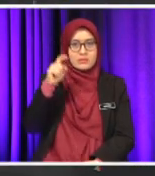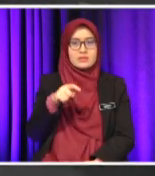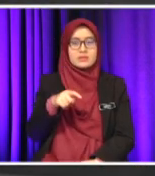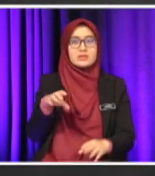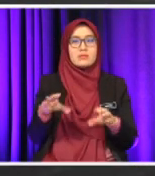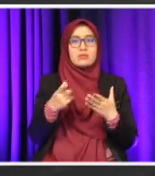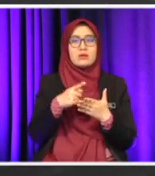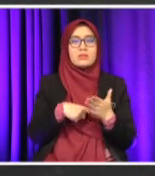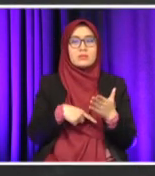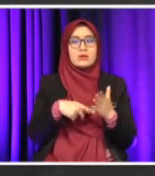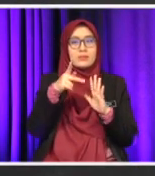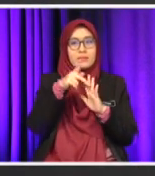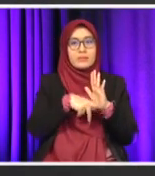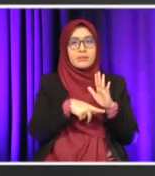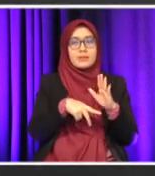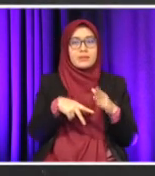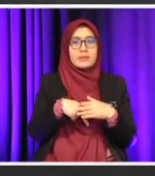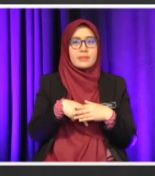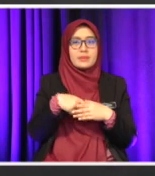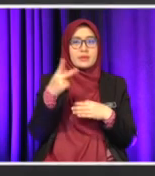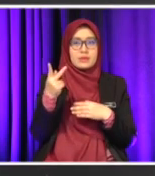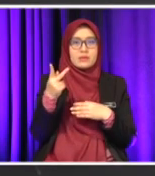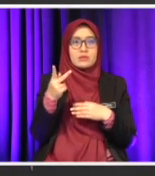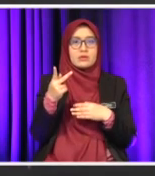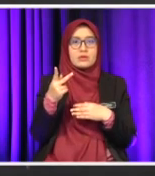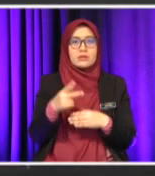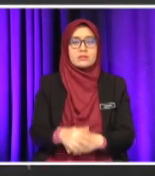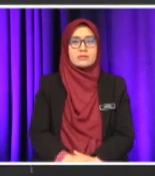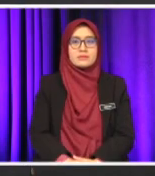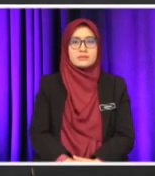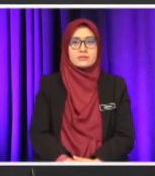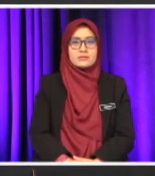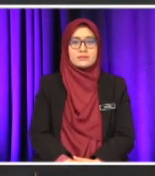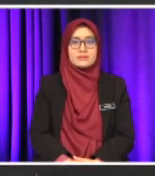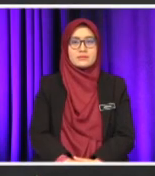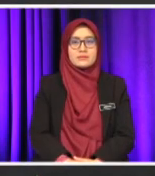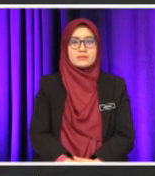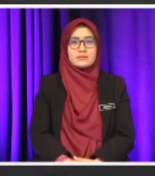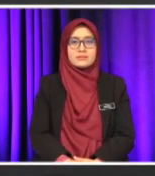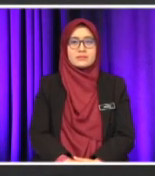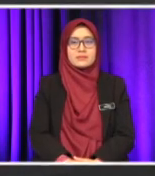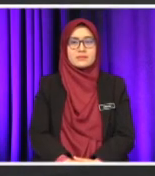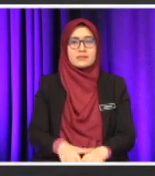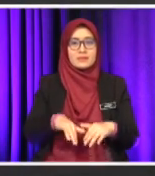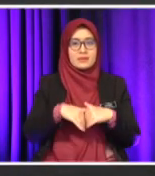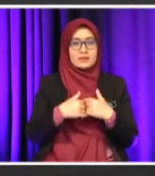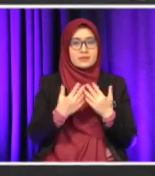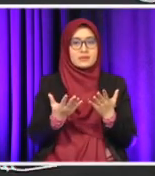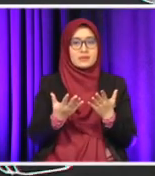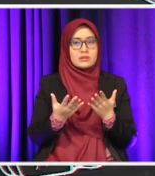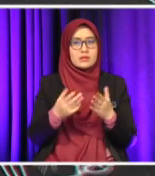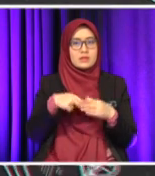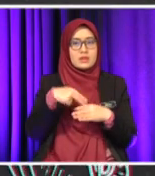adalah pengeluaran yang menghasilkan satu produk yaitu hasil cuci tangan Oke Jadi macam mana hasil cuci tangan tadi